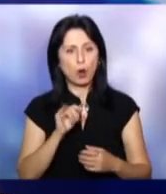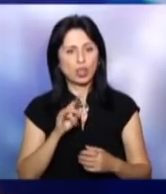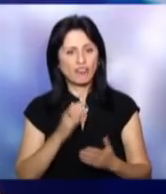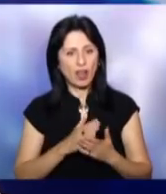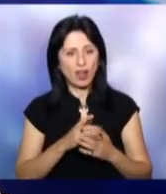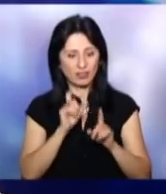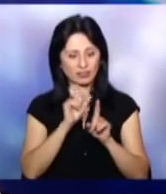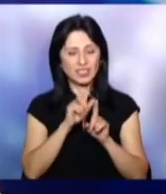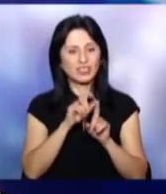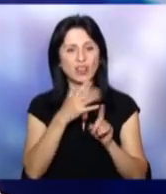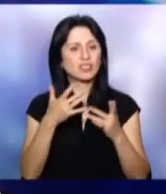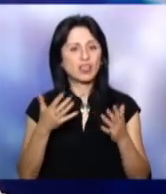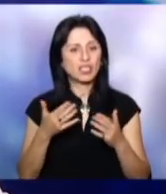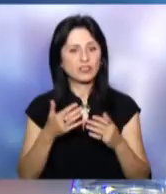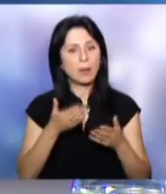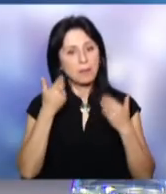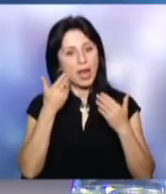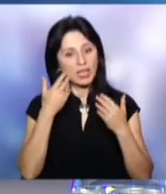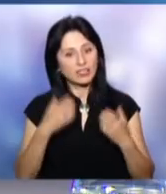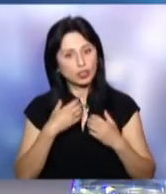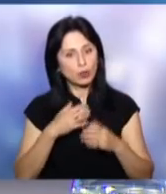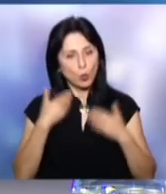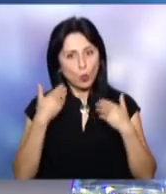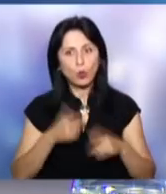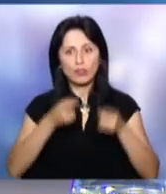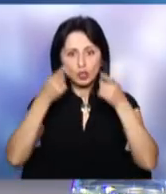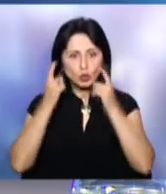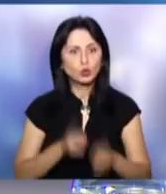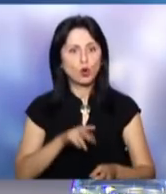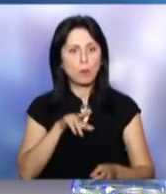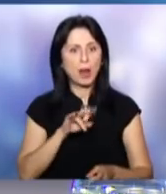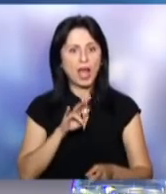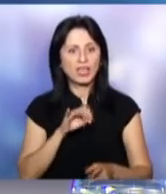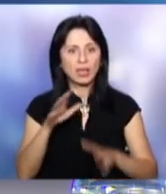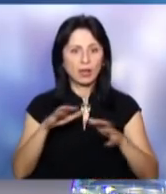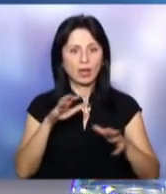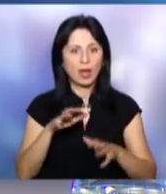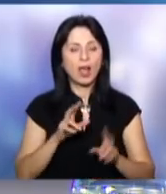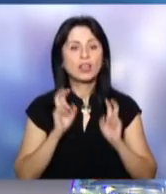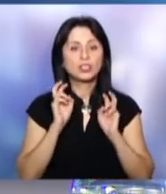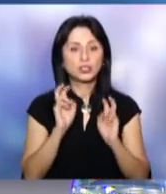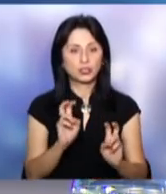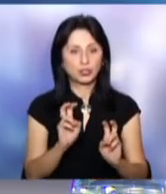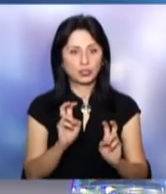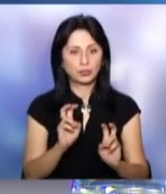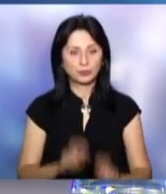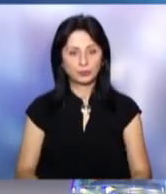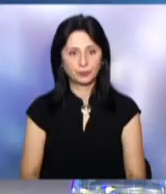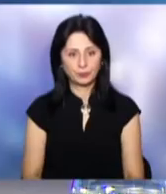მარტივ შიშთან, არამედ პანიკასთან და მე რას გულისხმობს თავის თავში პანიკური